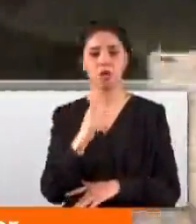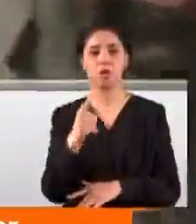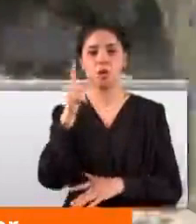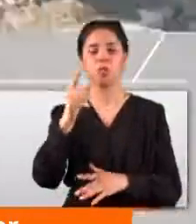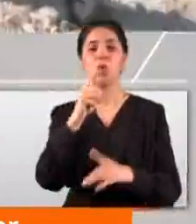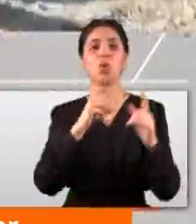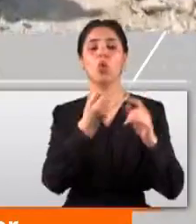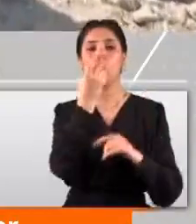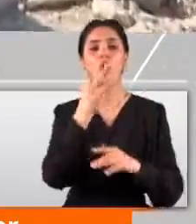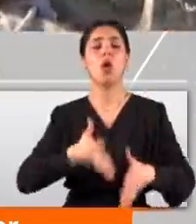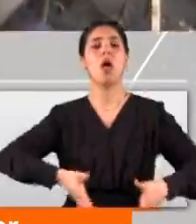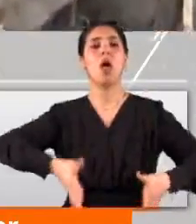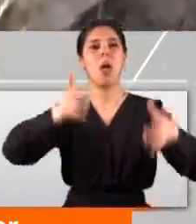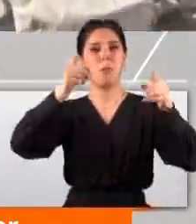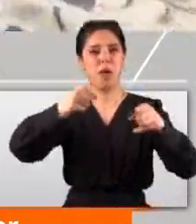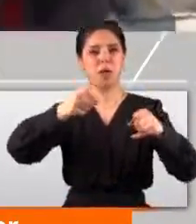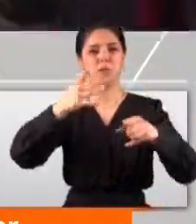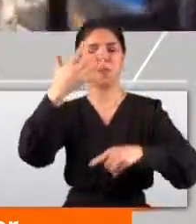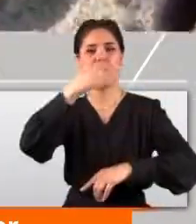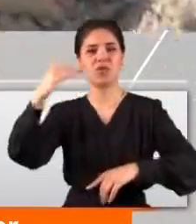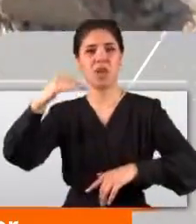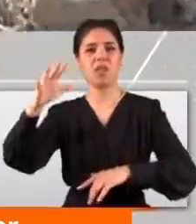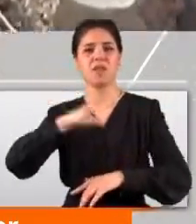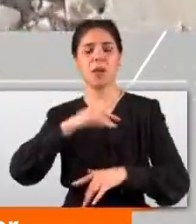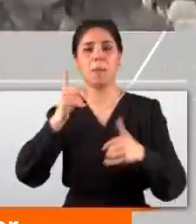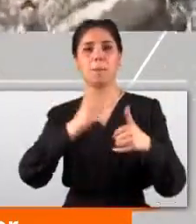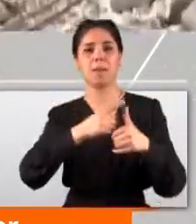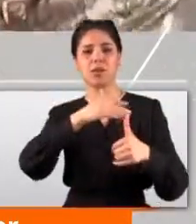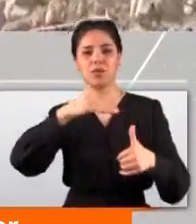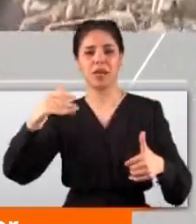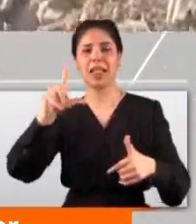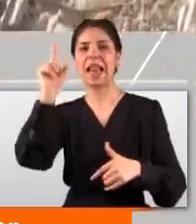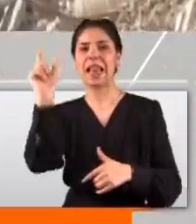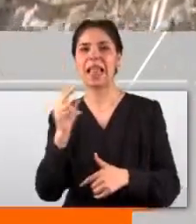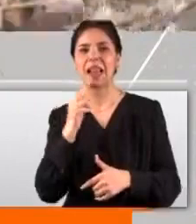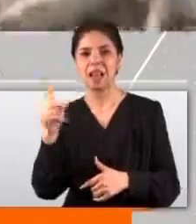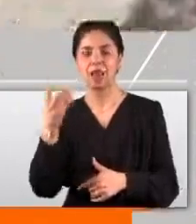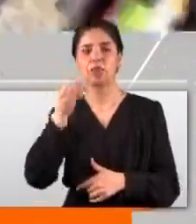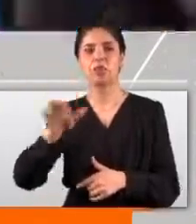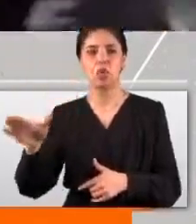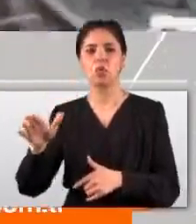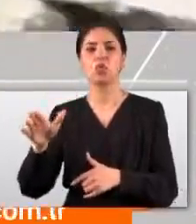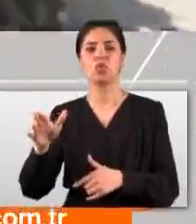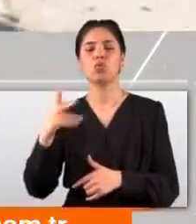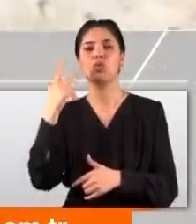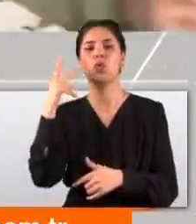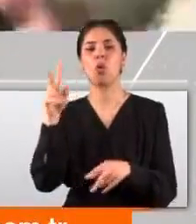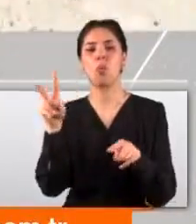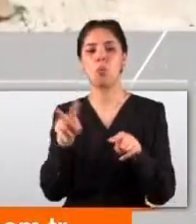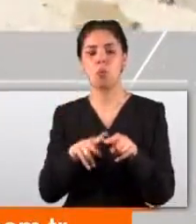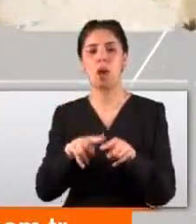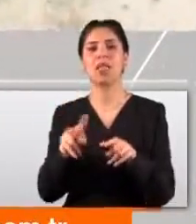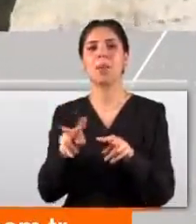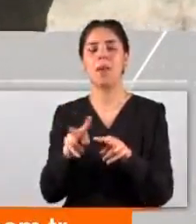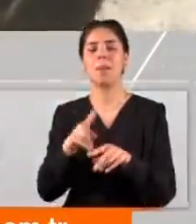bu Gül Apartmanı. Bu Gül Apartmanı 5 katlıydı. Birinci katında Leyla Cansoy'la çocukları Mehmet ve Murat Cansoy'da